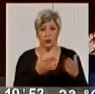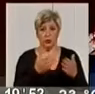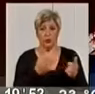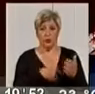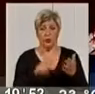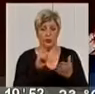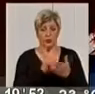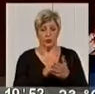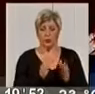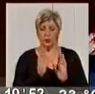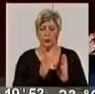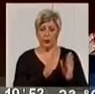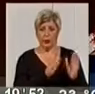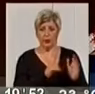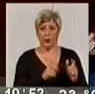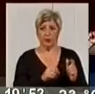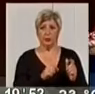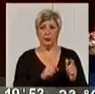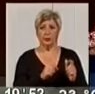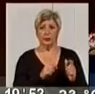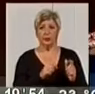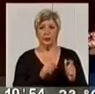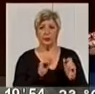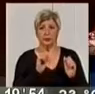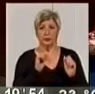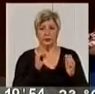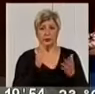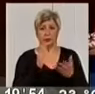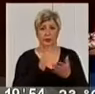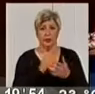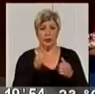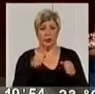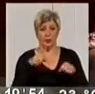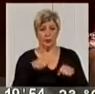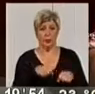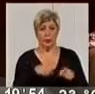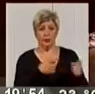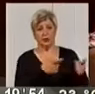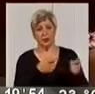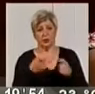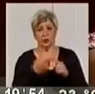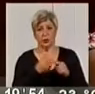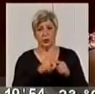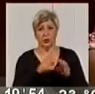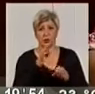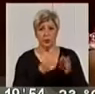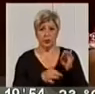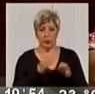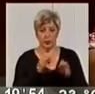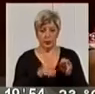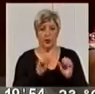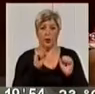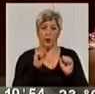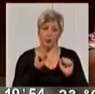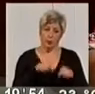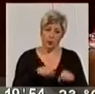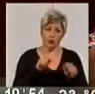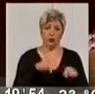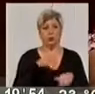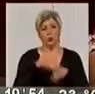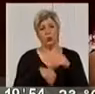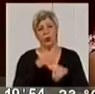обов'язковому порядку вони мають право залучити до перевірки ці лабораторії, які потім скажуть, чи можливо тут купатися дітям